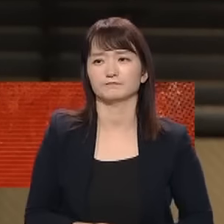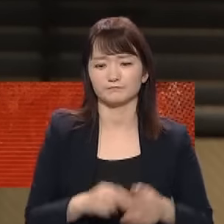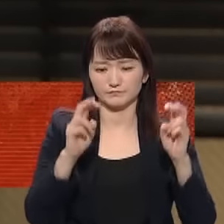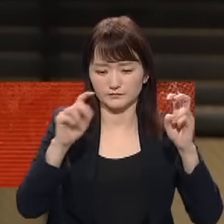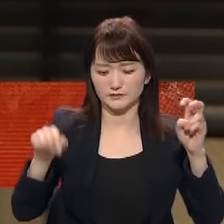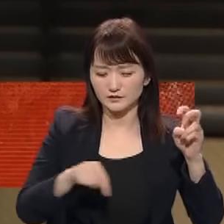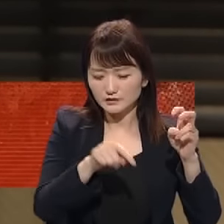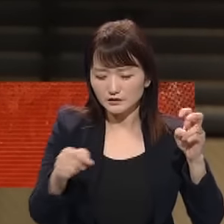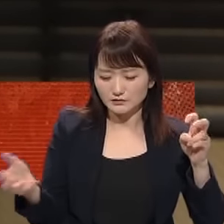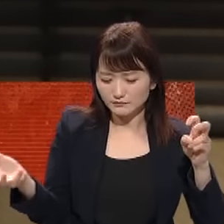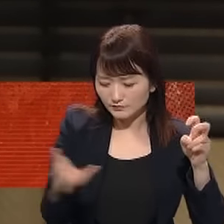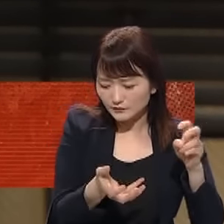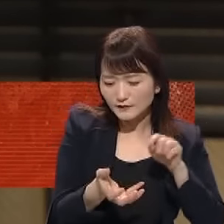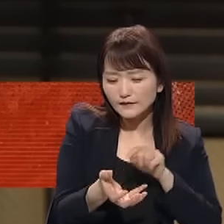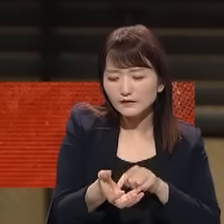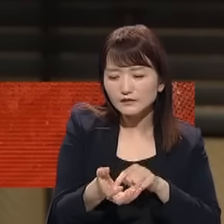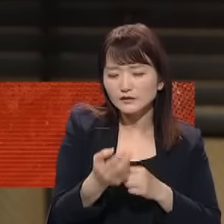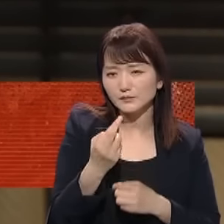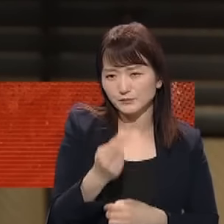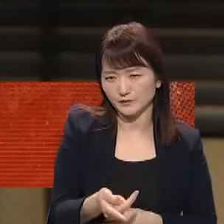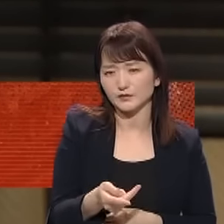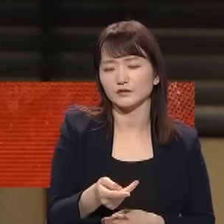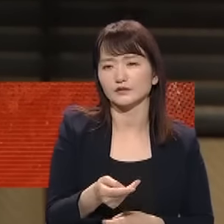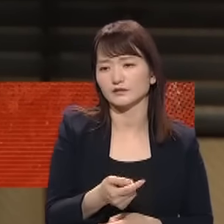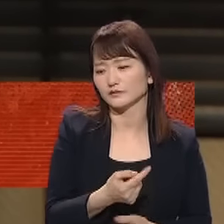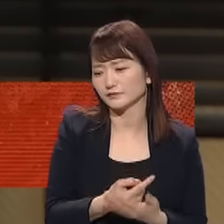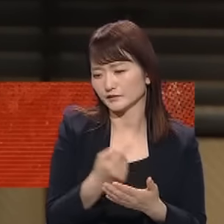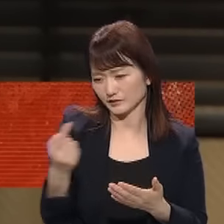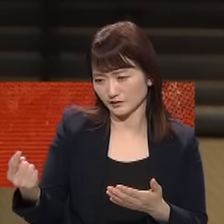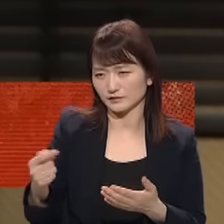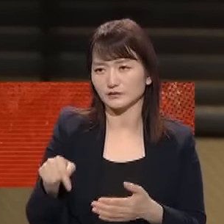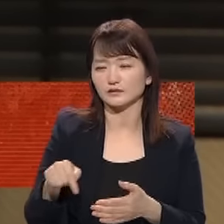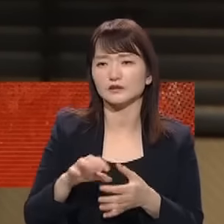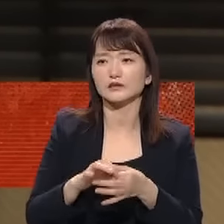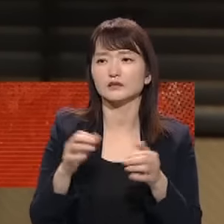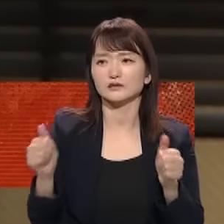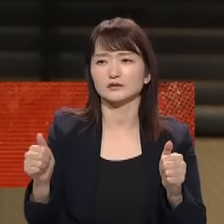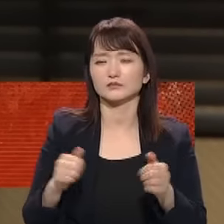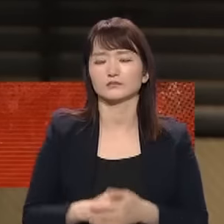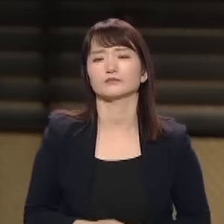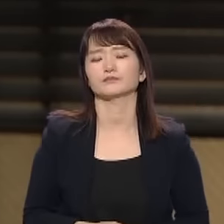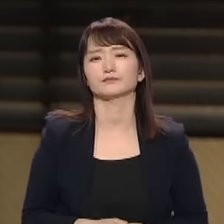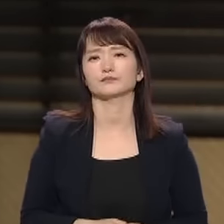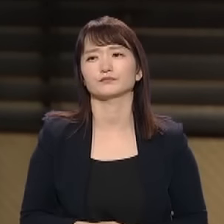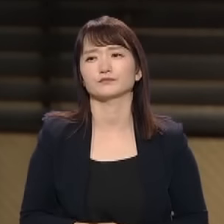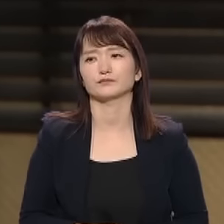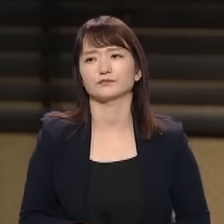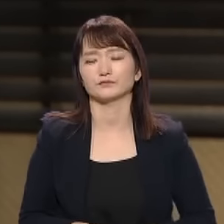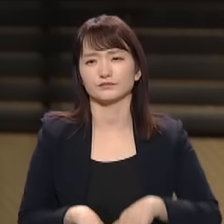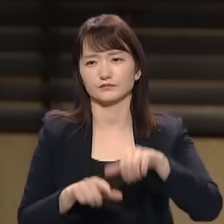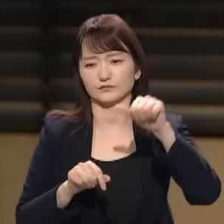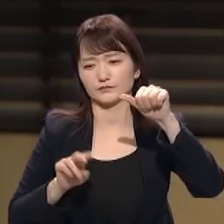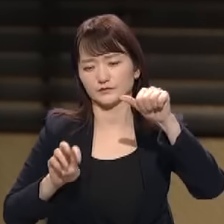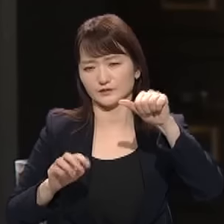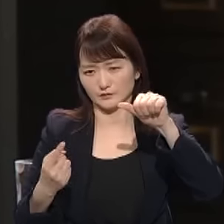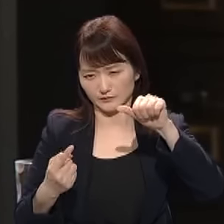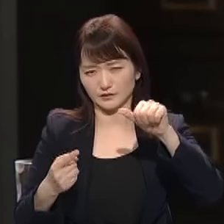갤러리가 있는데 그 사옥을 비워달라고 했기 때문에 그 재판도 오는 31일 날 처음으로 시작을 합니다. 아,